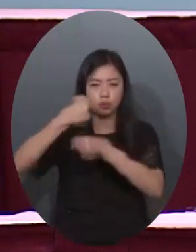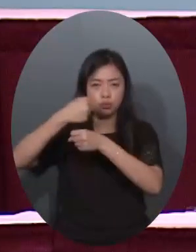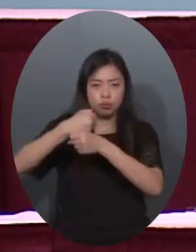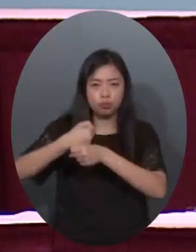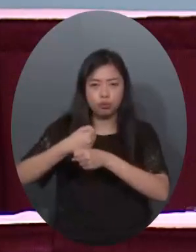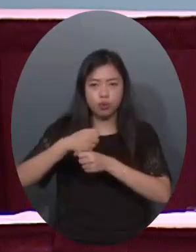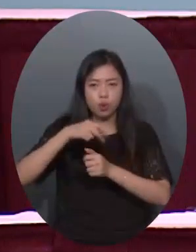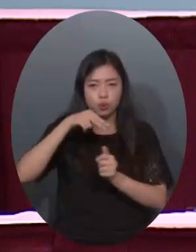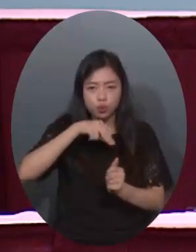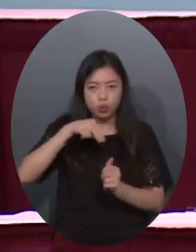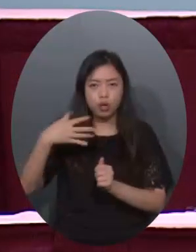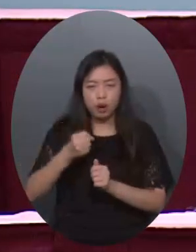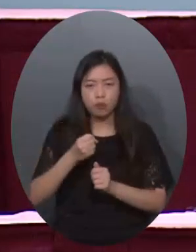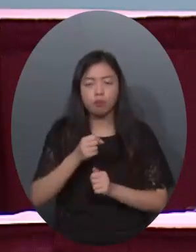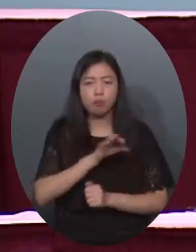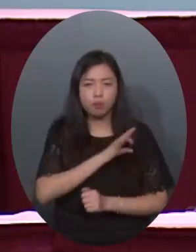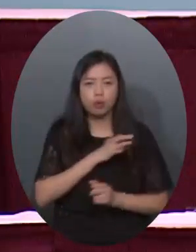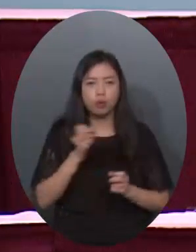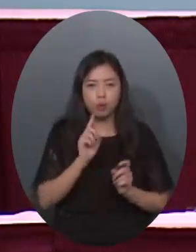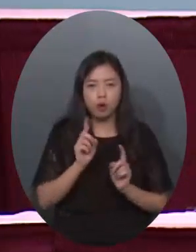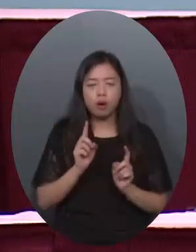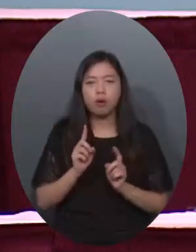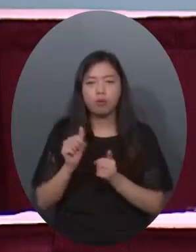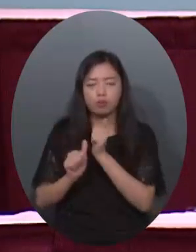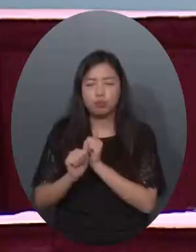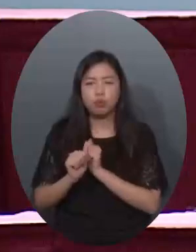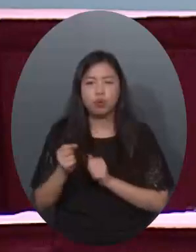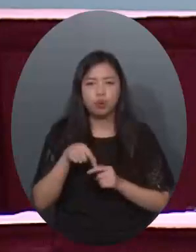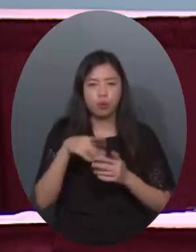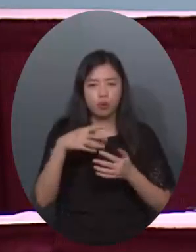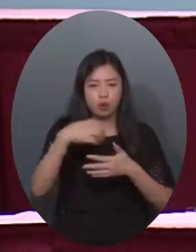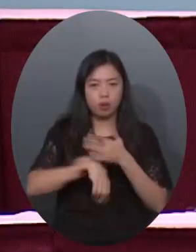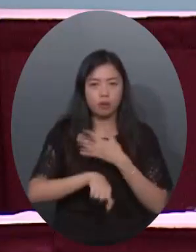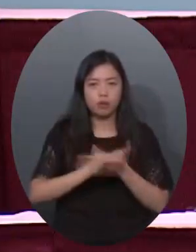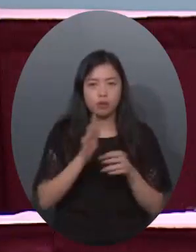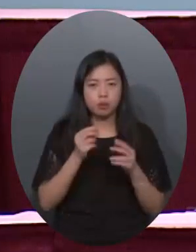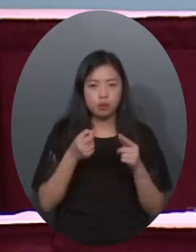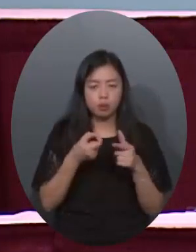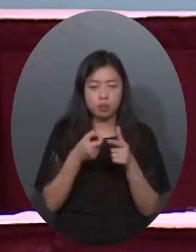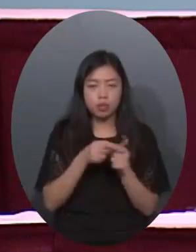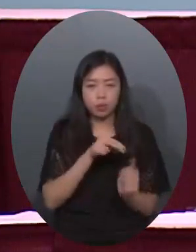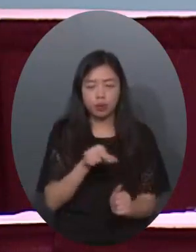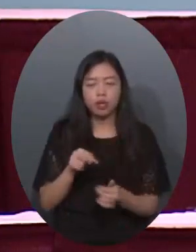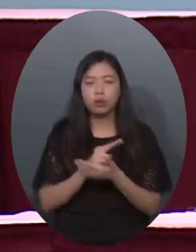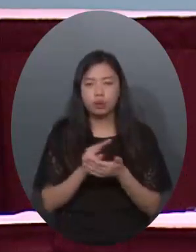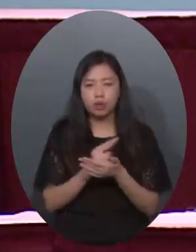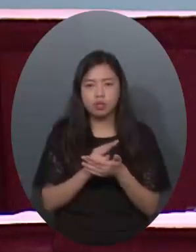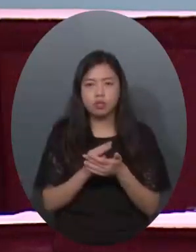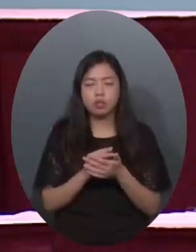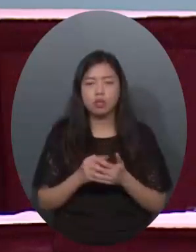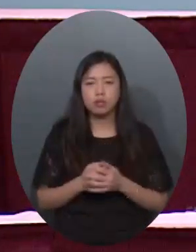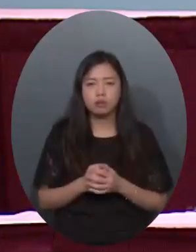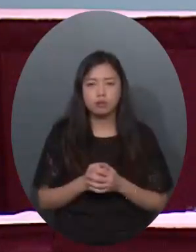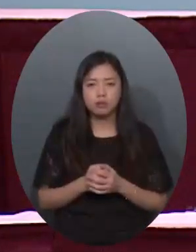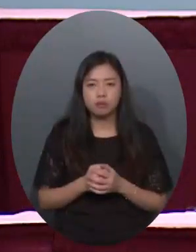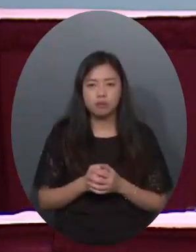證，從而改進公司的風險管理應對深度。另外，在外聘